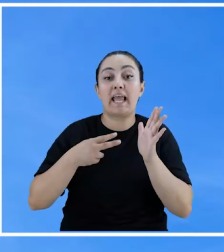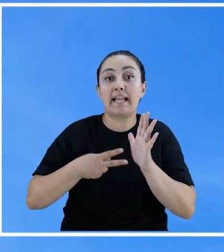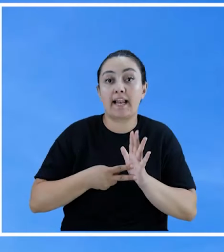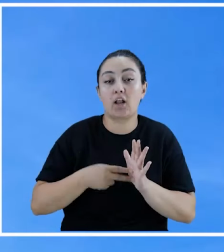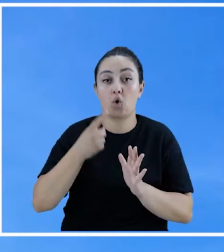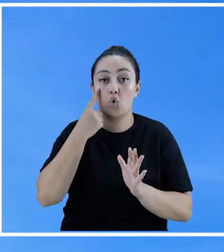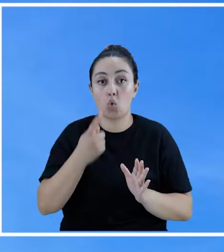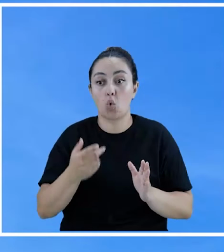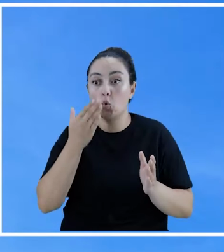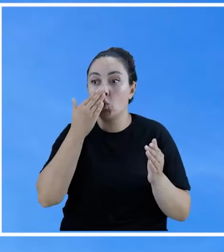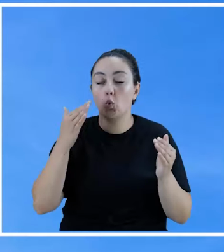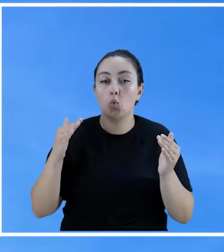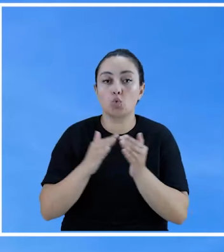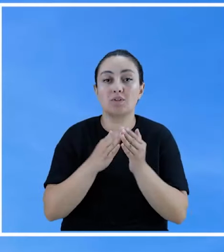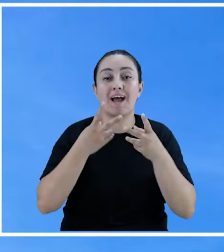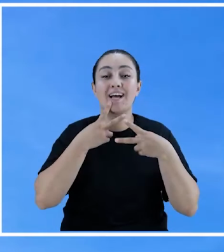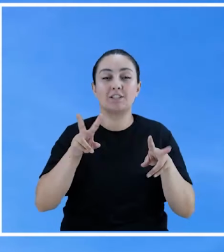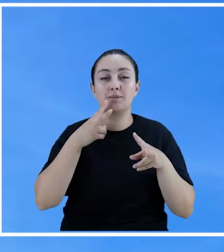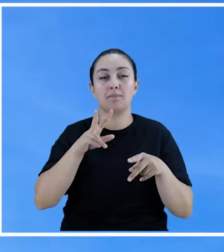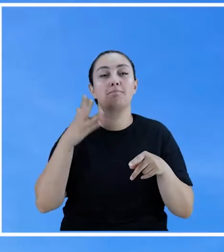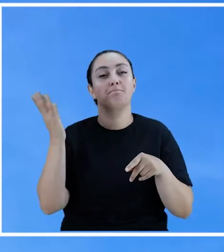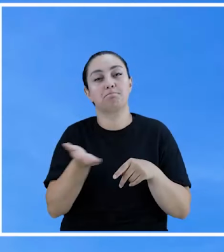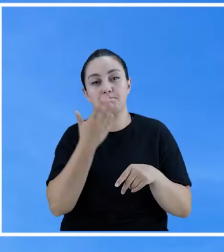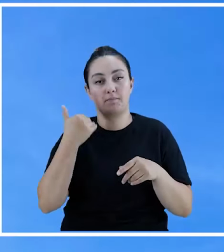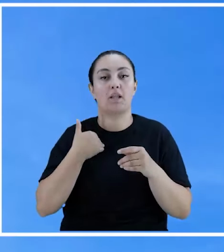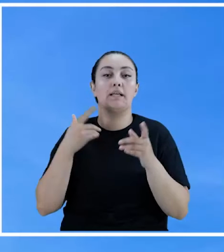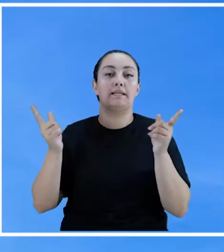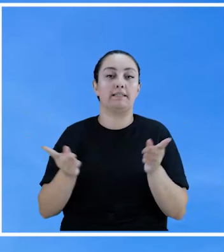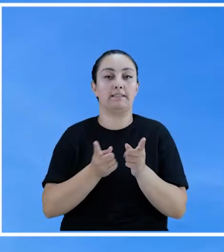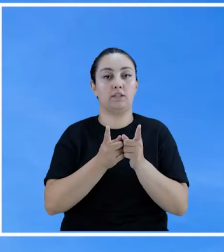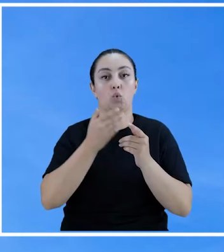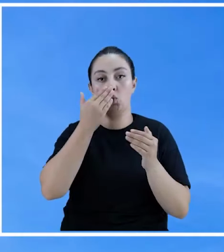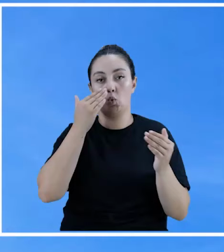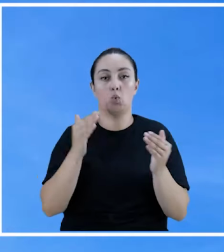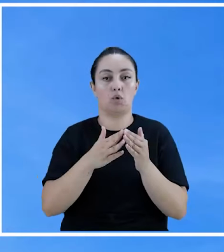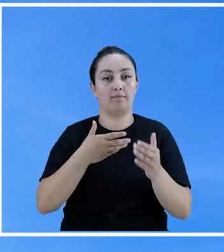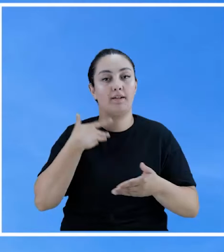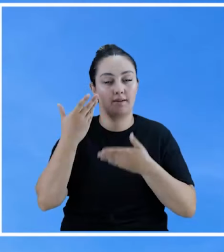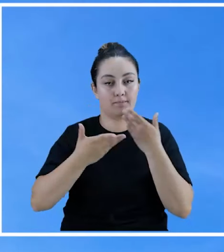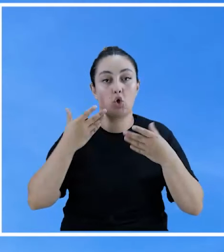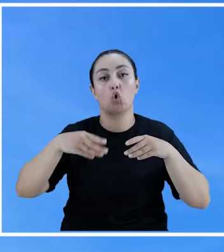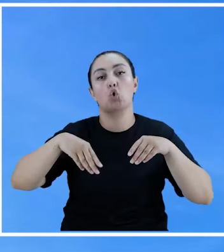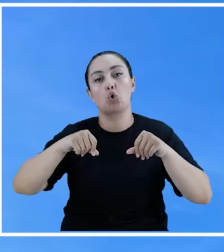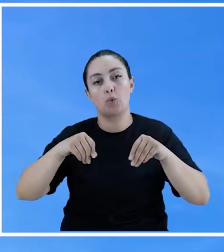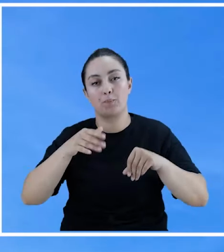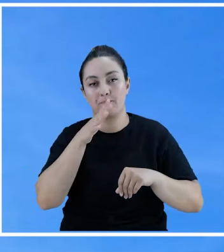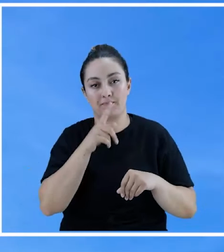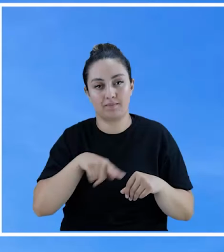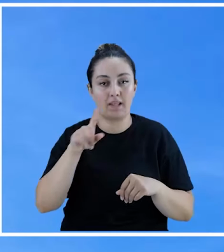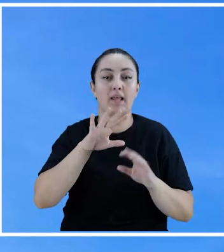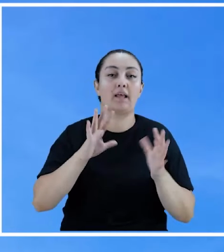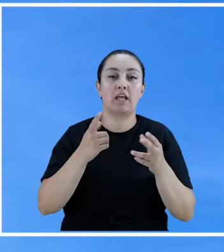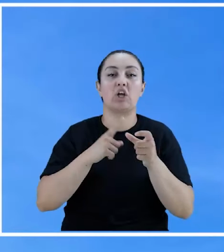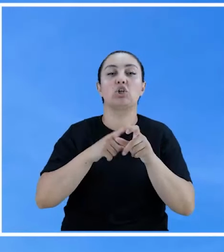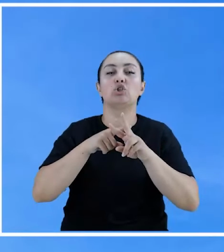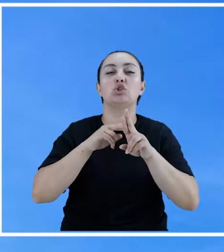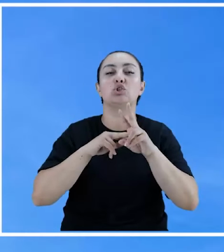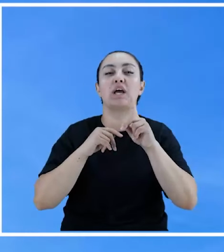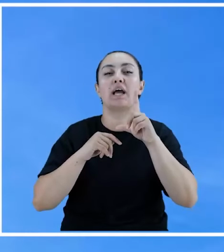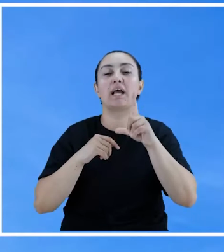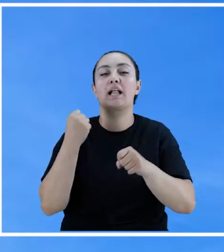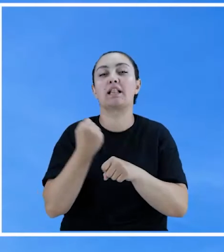teknik açıdan bir şekilde açıklamak yerine şöyle açıklayayım. İşte sizin de bildiğiniz kum ya da işte çakıl